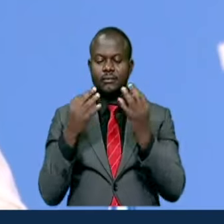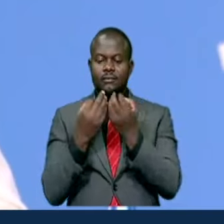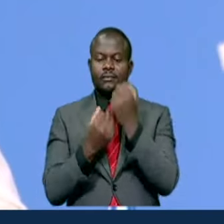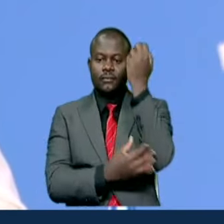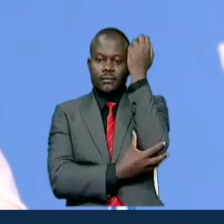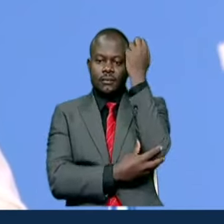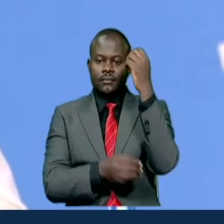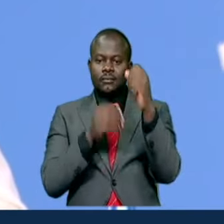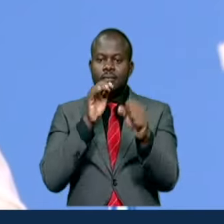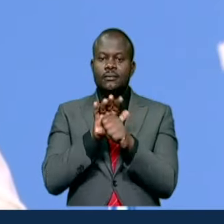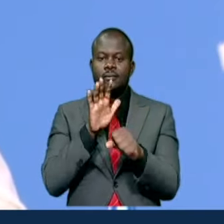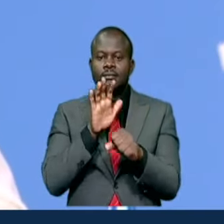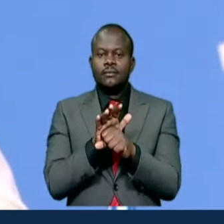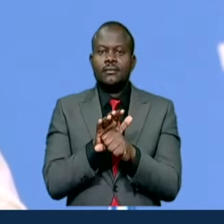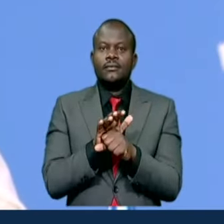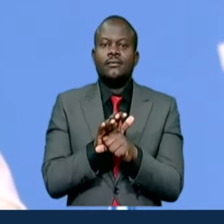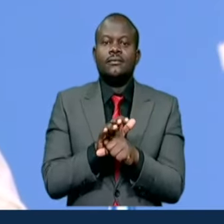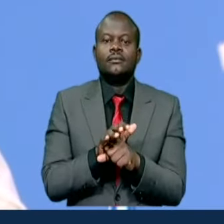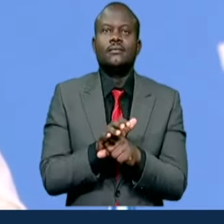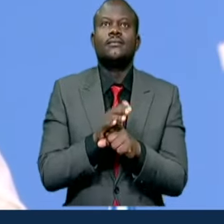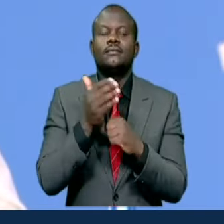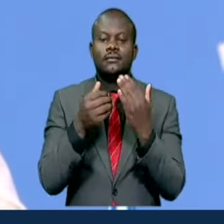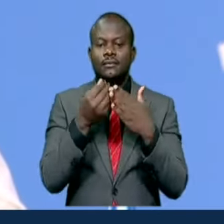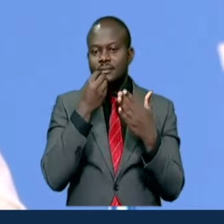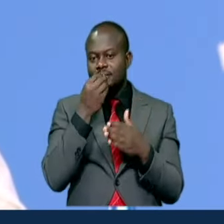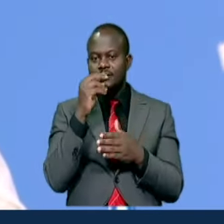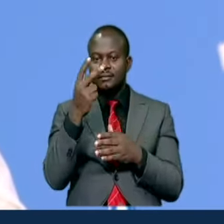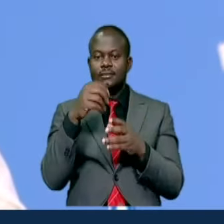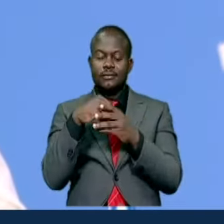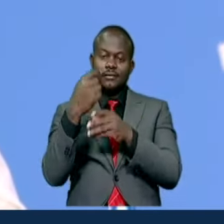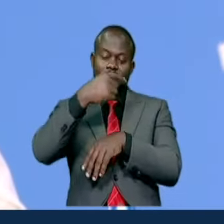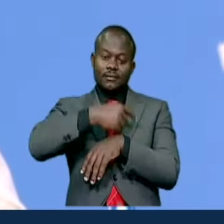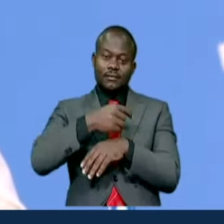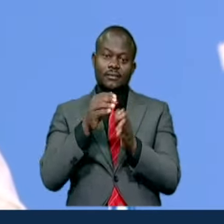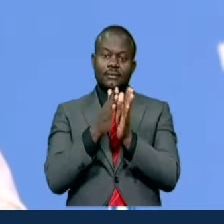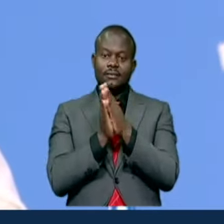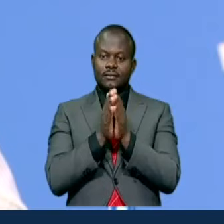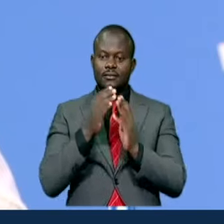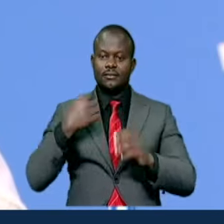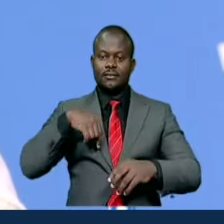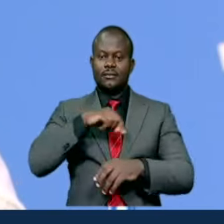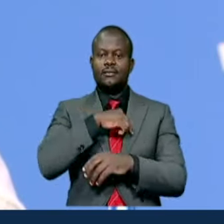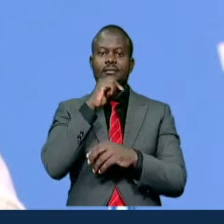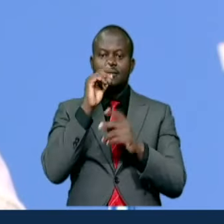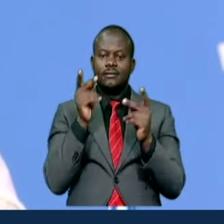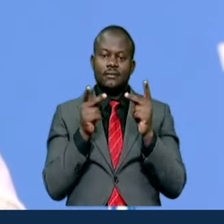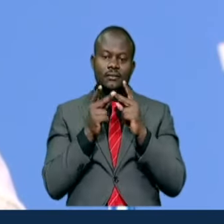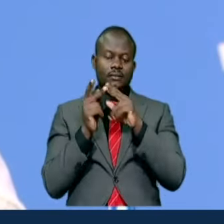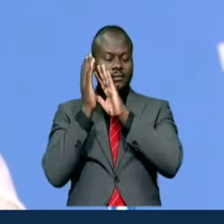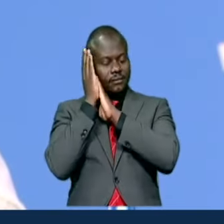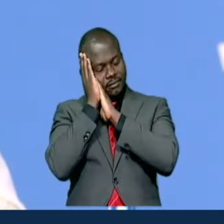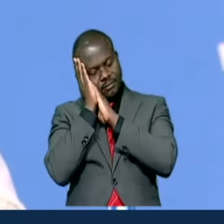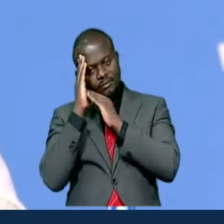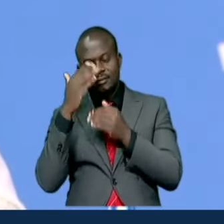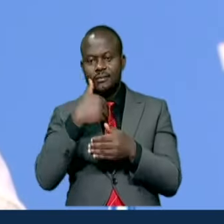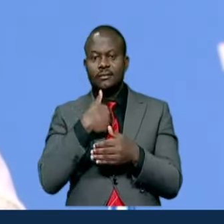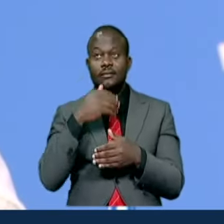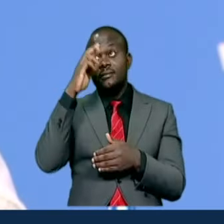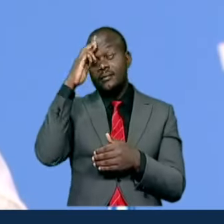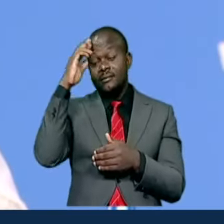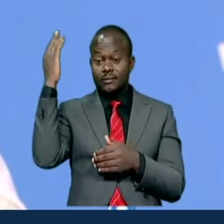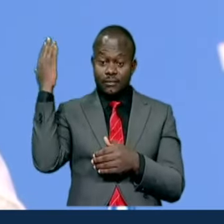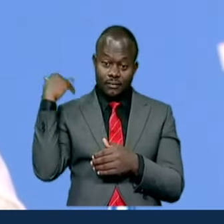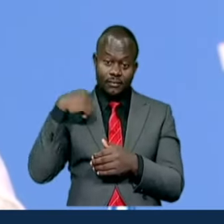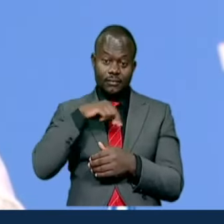cyane. Aho kurya kabiri ku munsi byari amateka iwacu. Ntaho kuryama twagiraga. Njye nibuka igihe